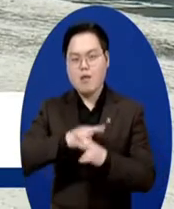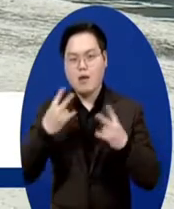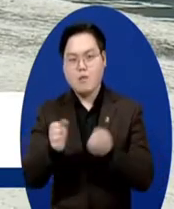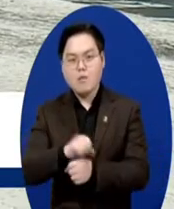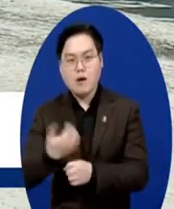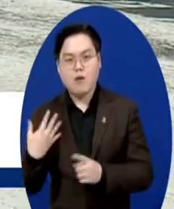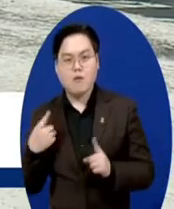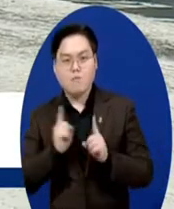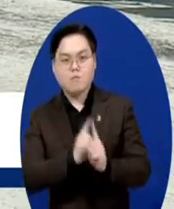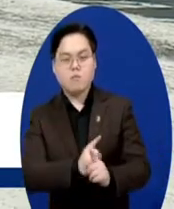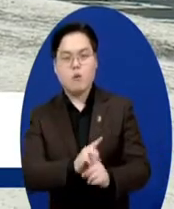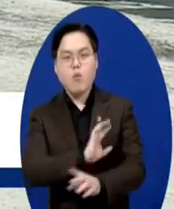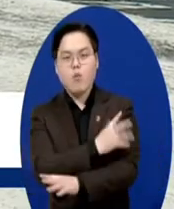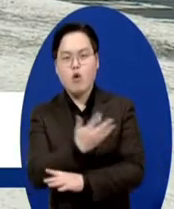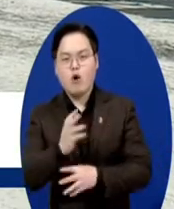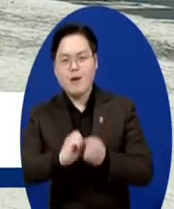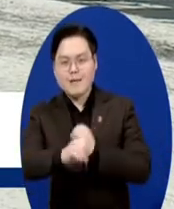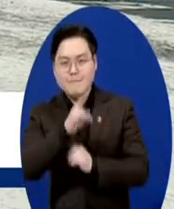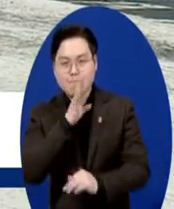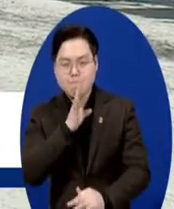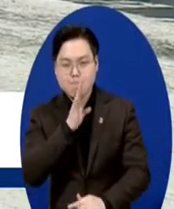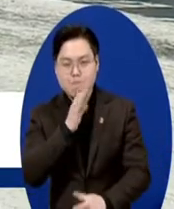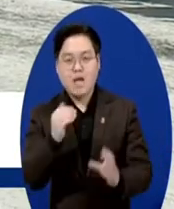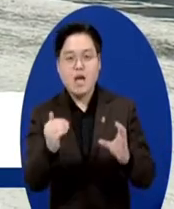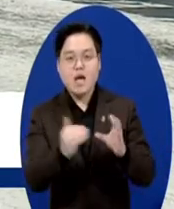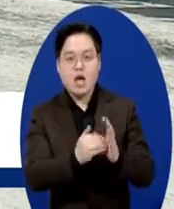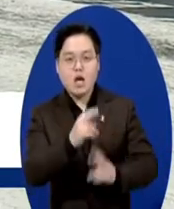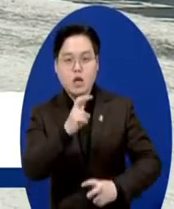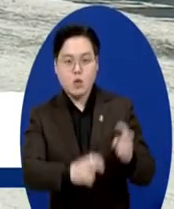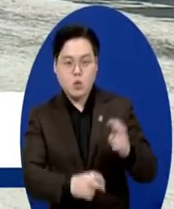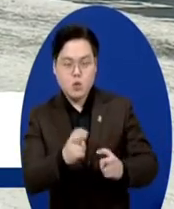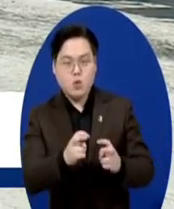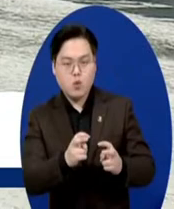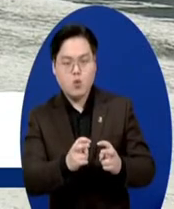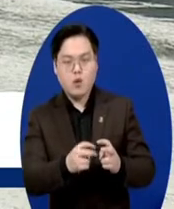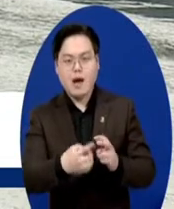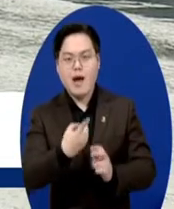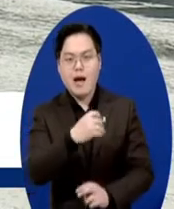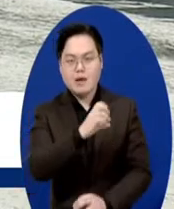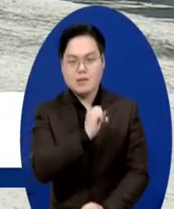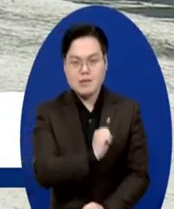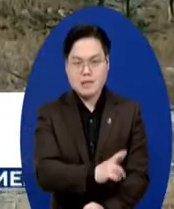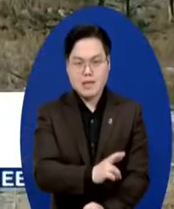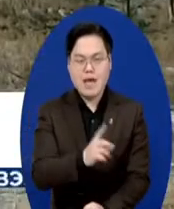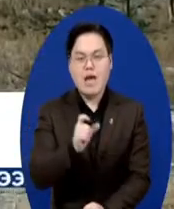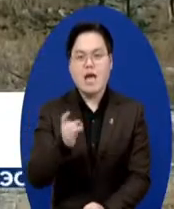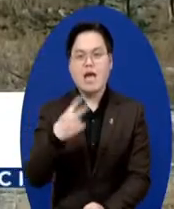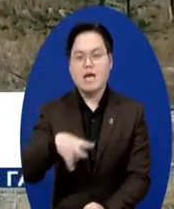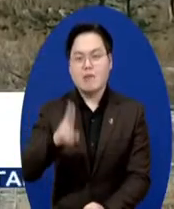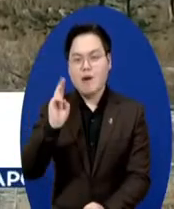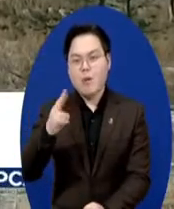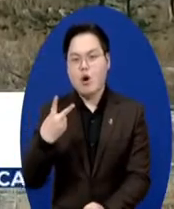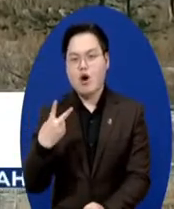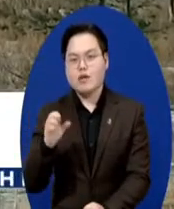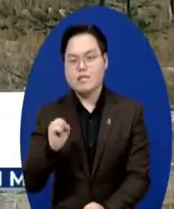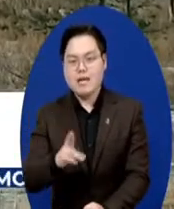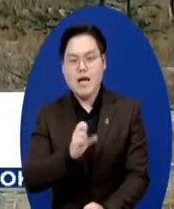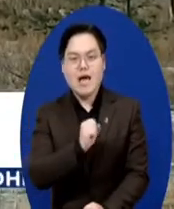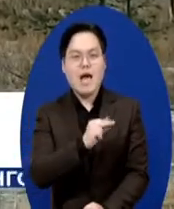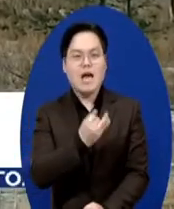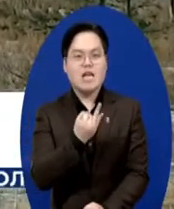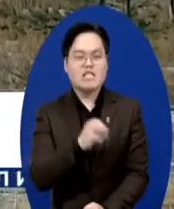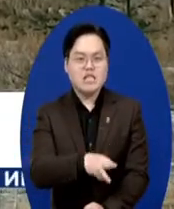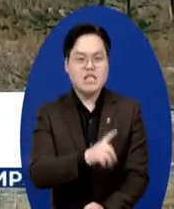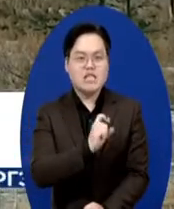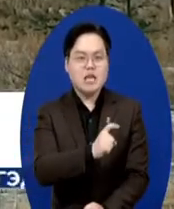нийгмийн хариуцлагын хүрээнд мод тарьж ургуулна. Үүнд Эрдэнэ түлдүүр төрийн өмчил үйлдвэрийн газар 10 сая, Эрдмийн бан 2 сая, Ачит Игт